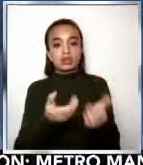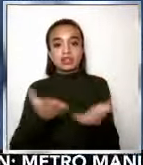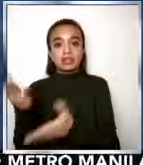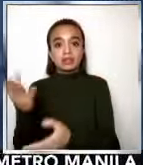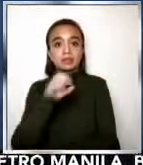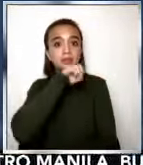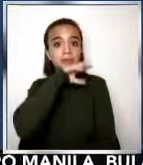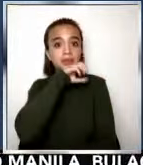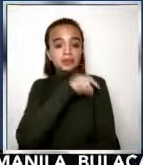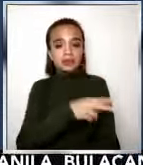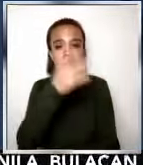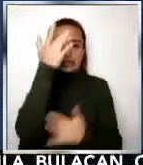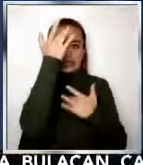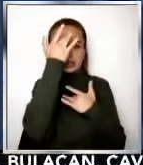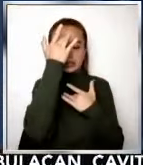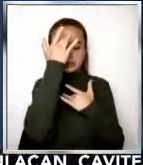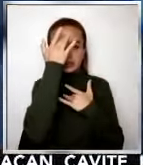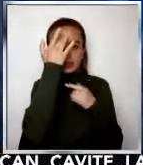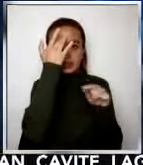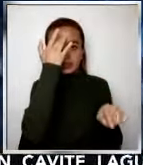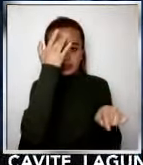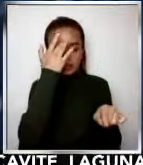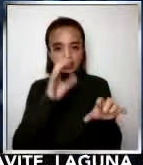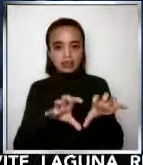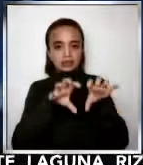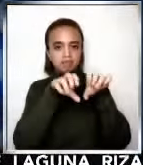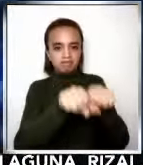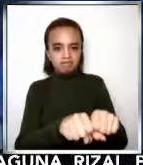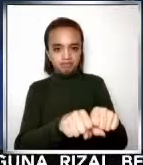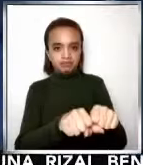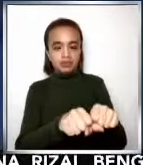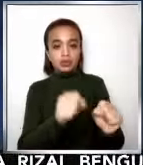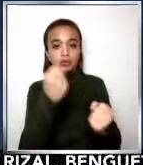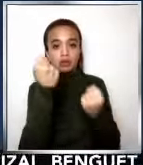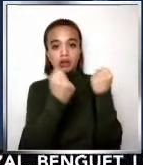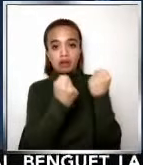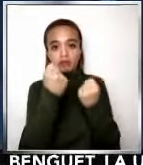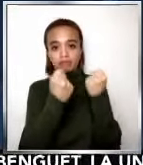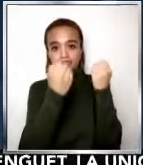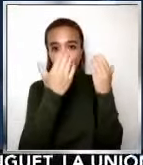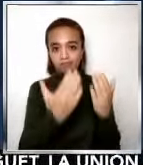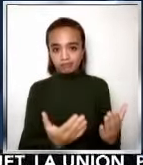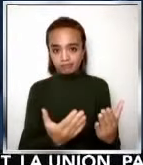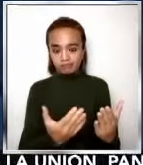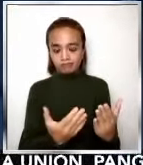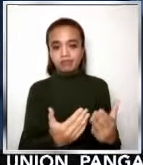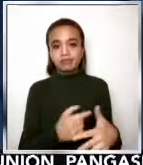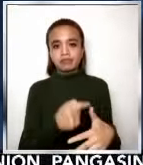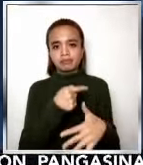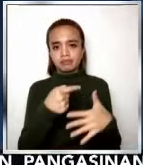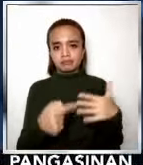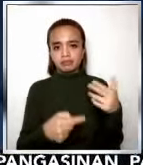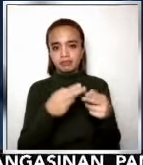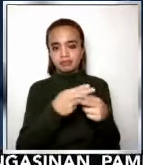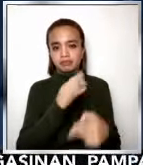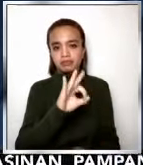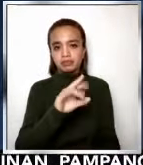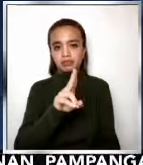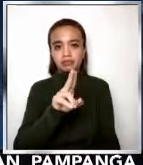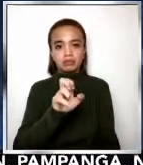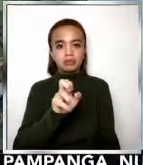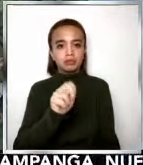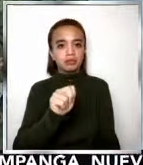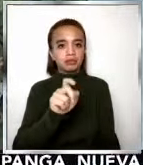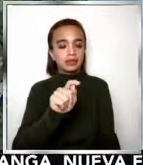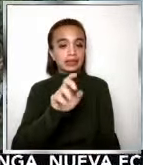na rin inaresto si Fuentes at ang kanyang mga kasama na sina Jeremy Mateo, Jeric Fuentes, RCJ Ruiz at Melanie